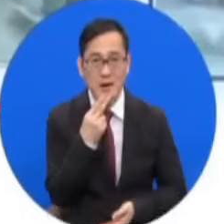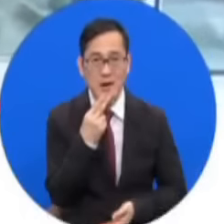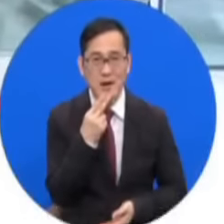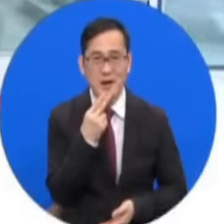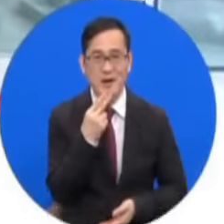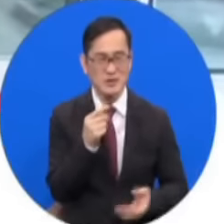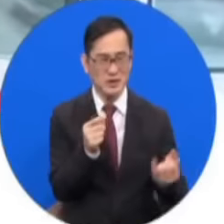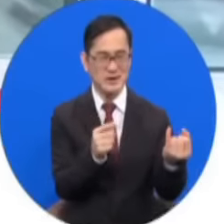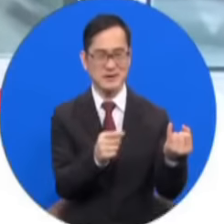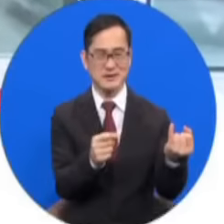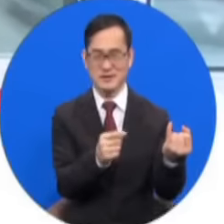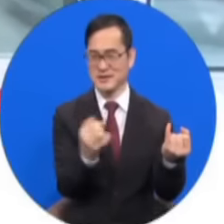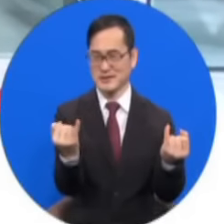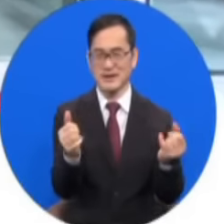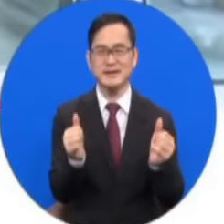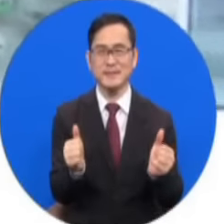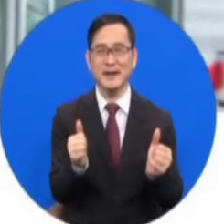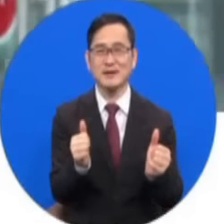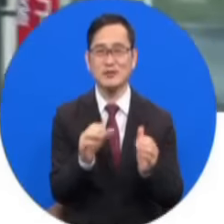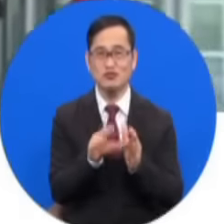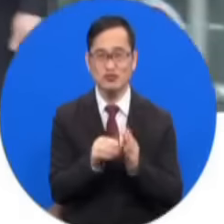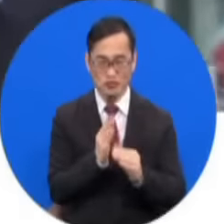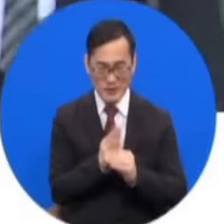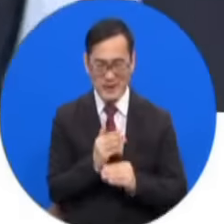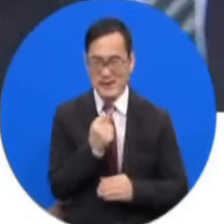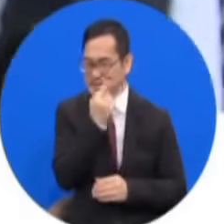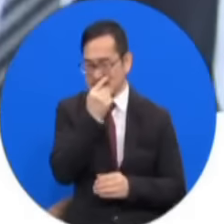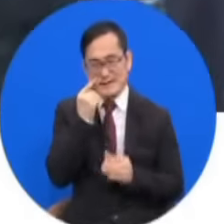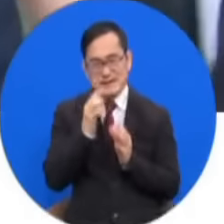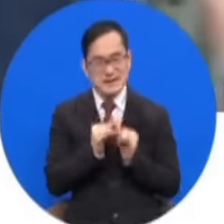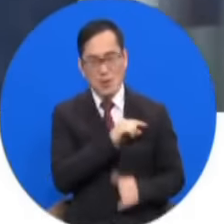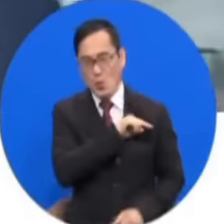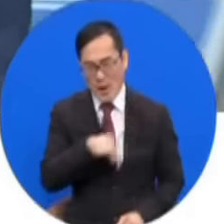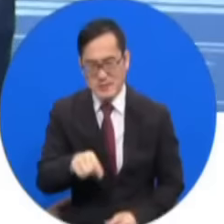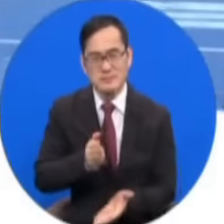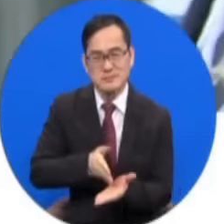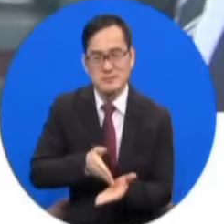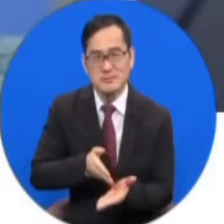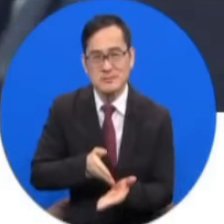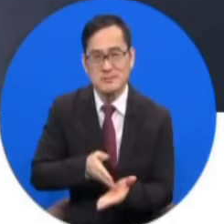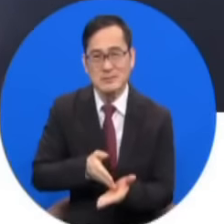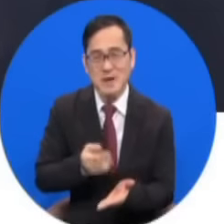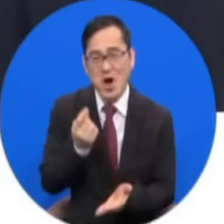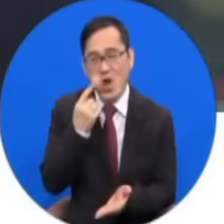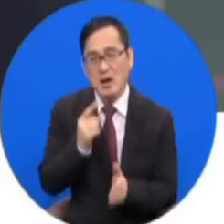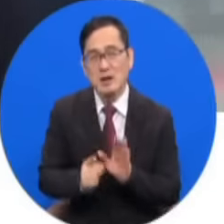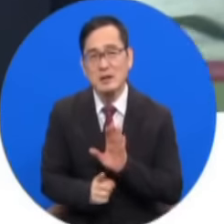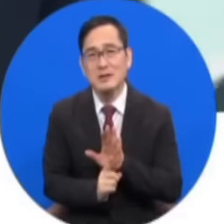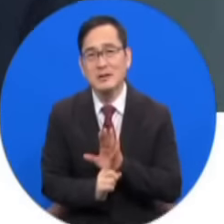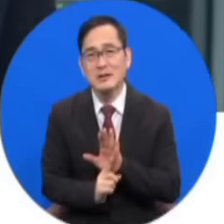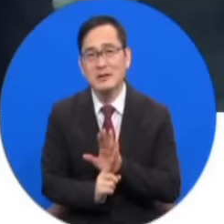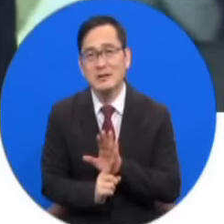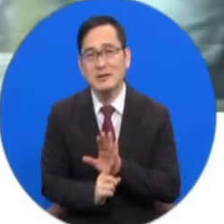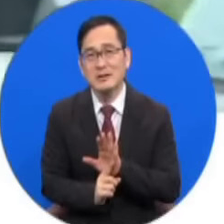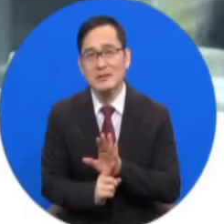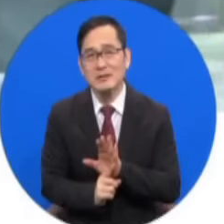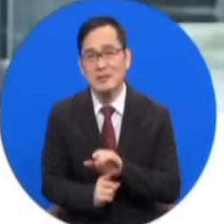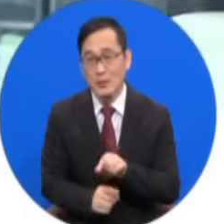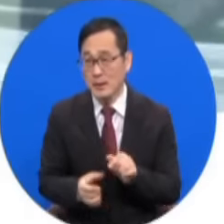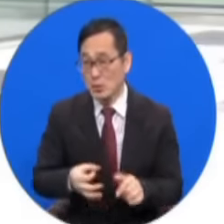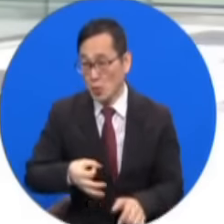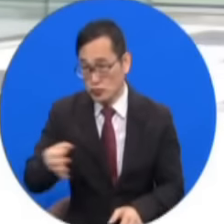위증을 했다라고 하면 누가 위증을 시켰는가 만약에 김혜경 씨가 위증을 시켰다고 하면 김혜경 씨도 또 위증교사 문제가 되는